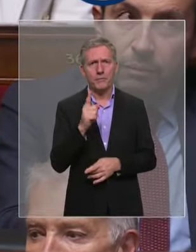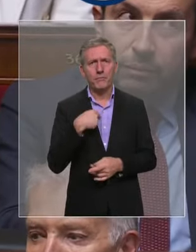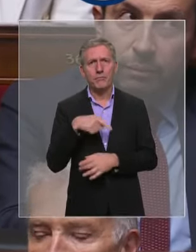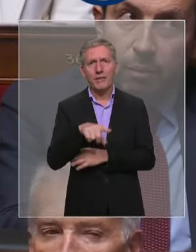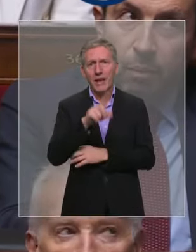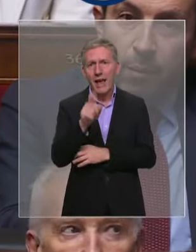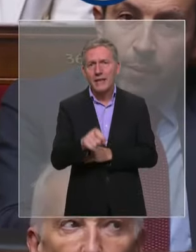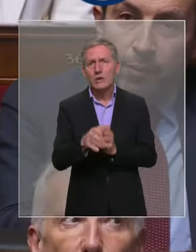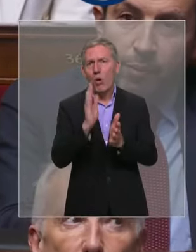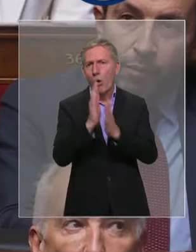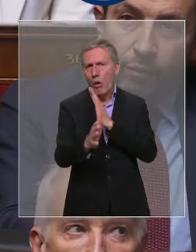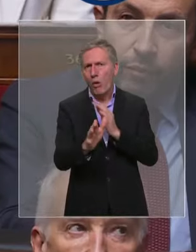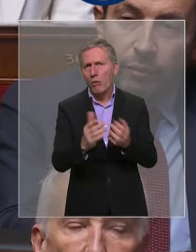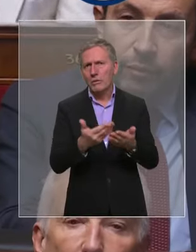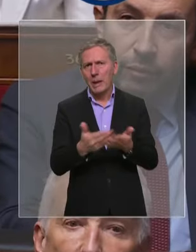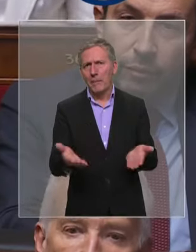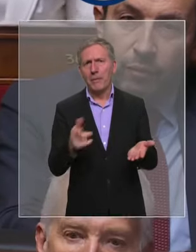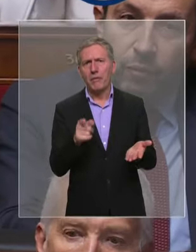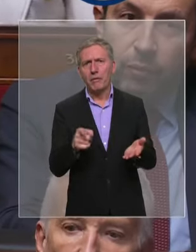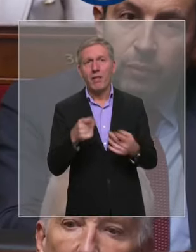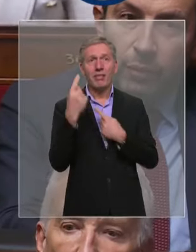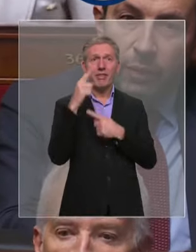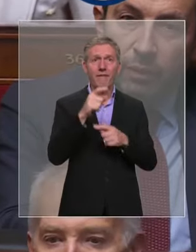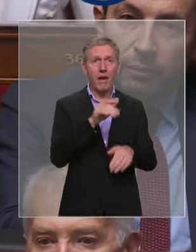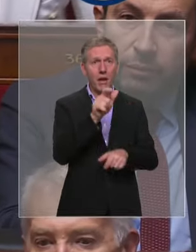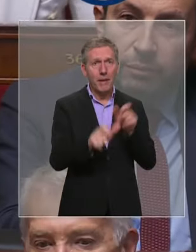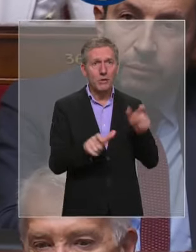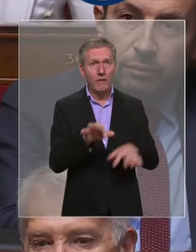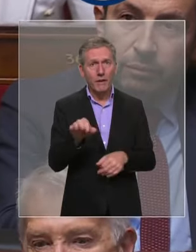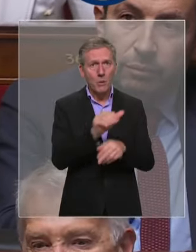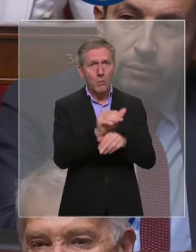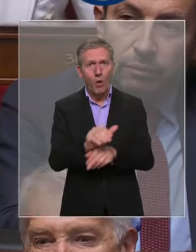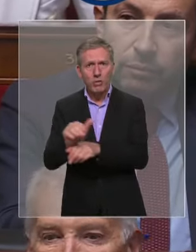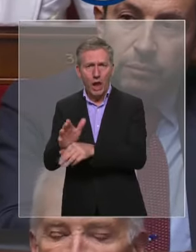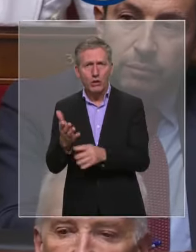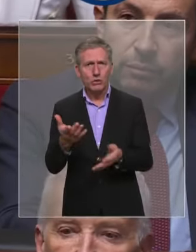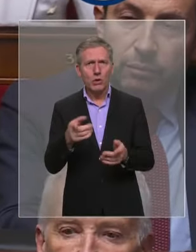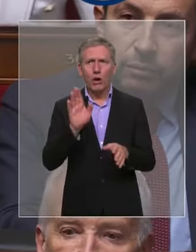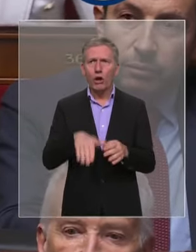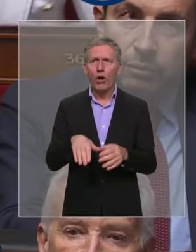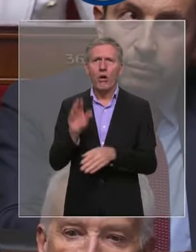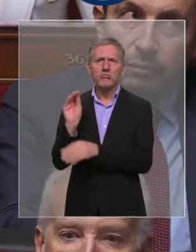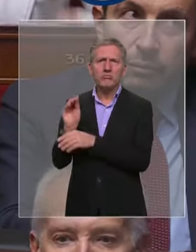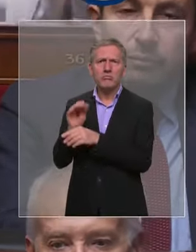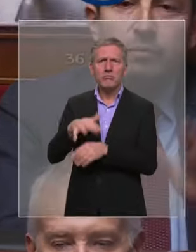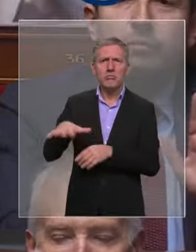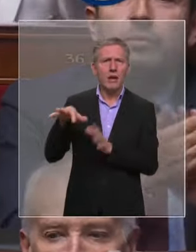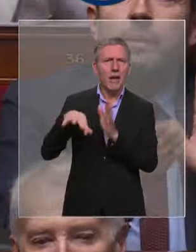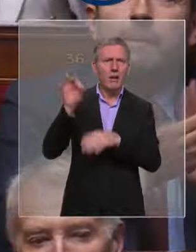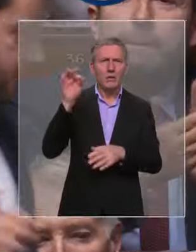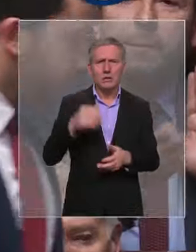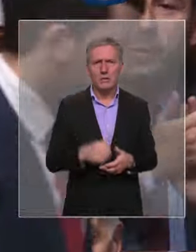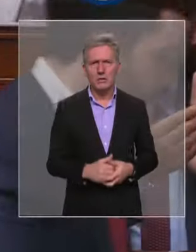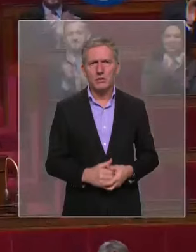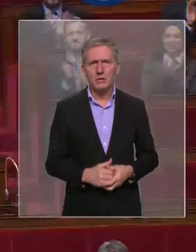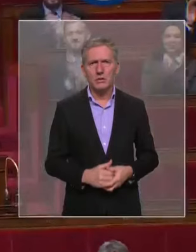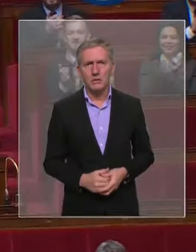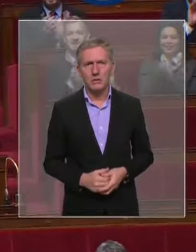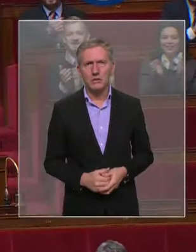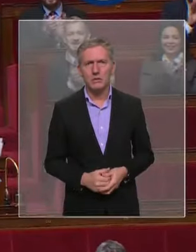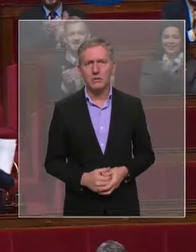est simple. Quand allez-vous enfin défendre les Français à qui vous devriez obéir plutôt que les oligarques qui vous ont fait élire ?